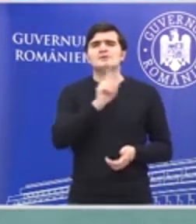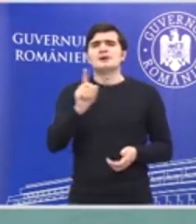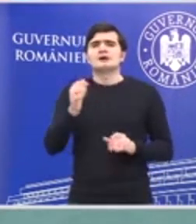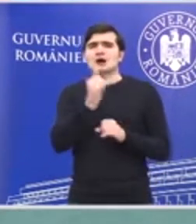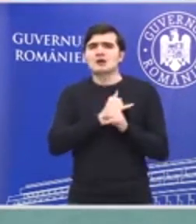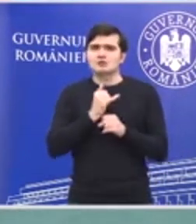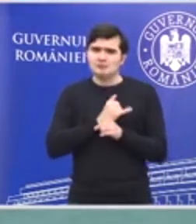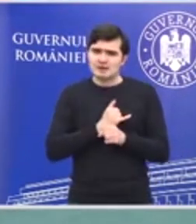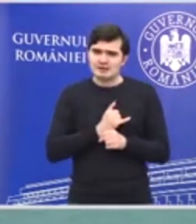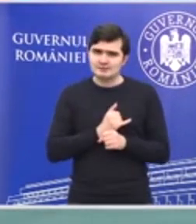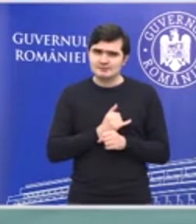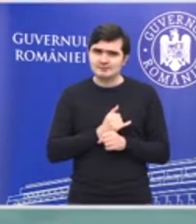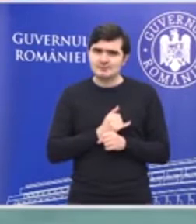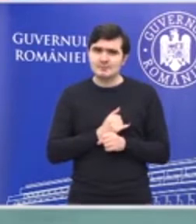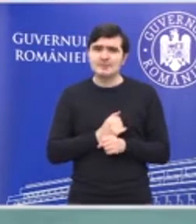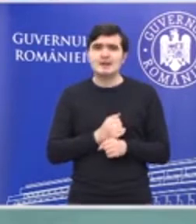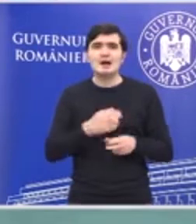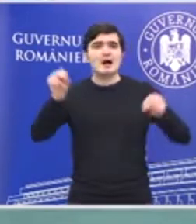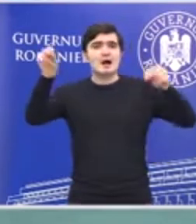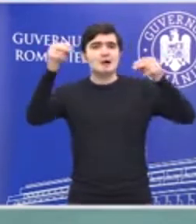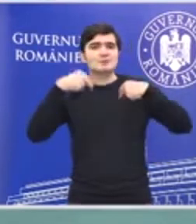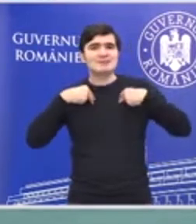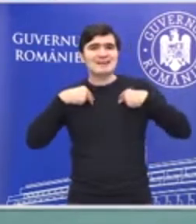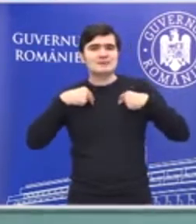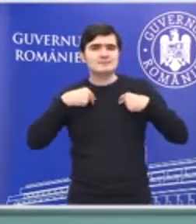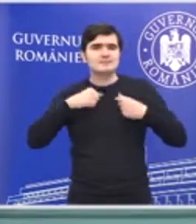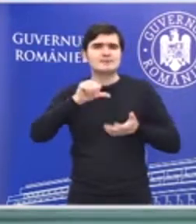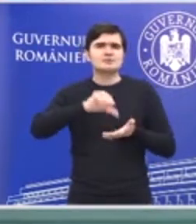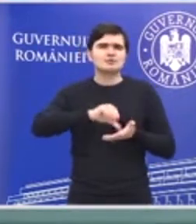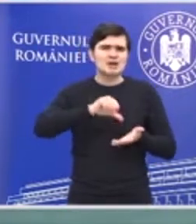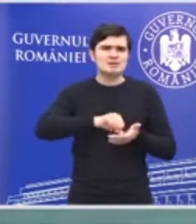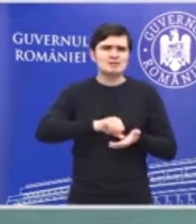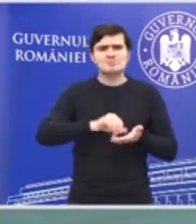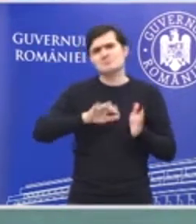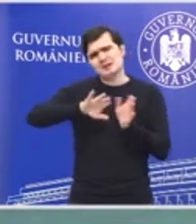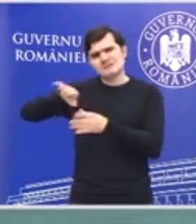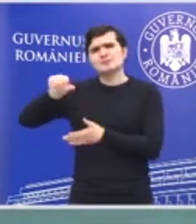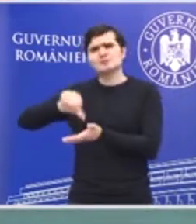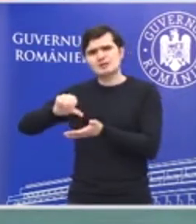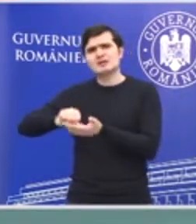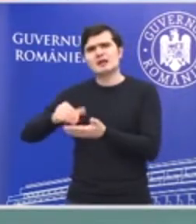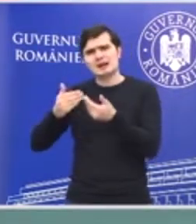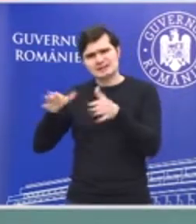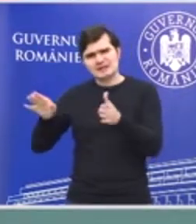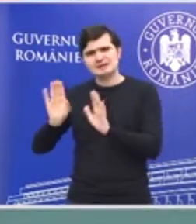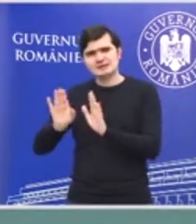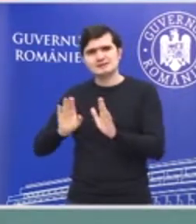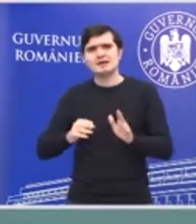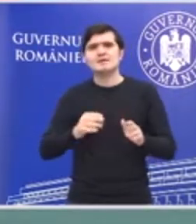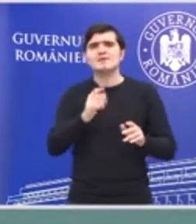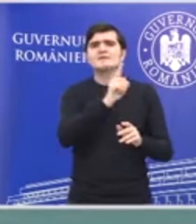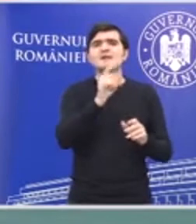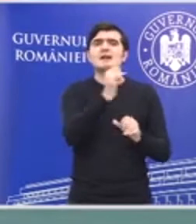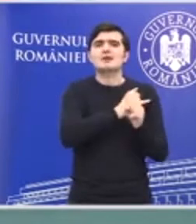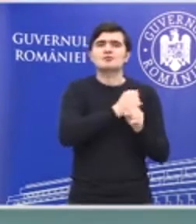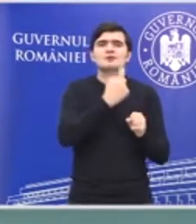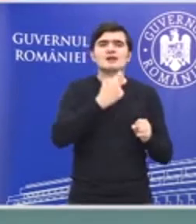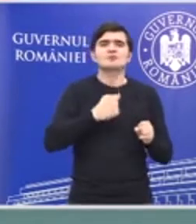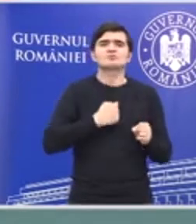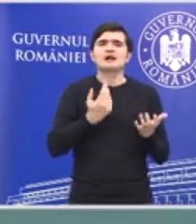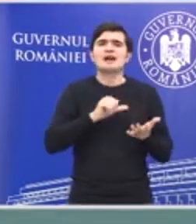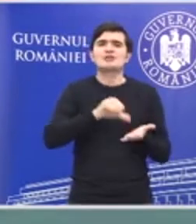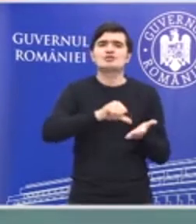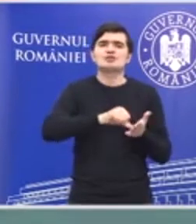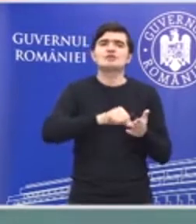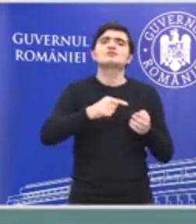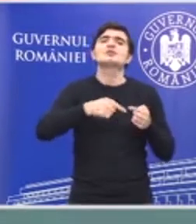a transmis centre pe care lăsând la o parte cele care funcționau, centrele active, centrele care urmează a se deschide în